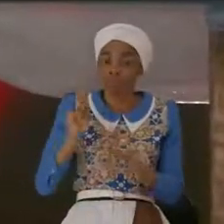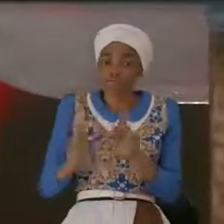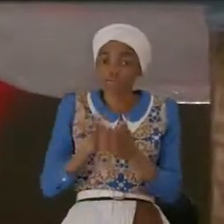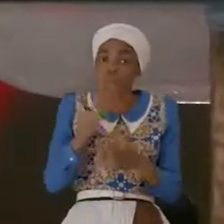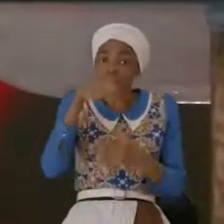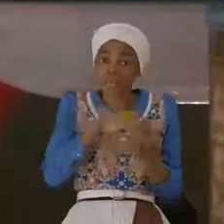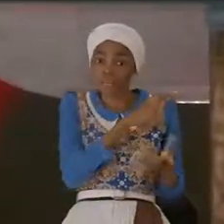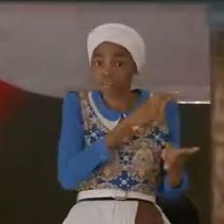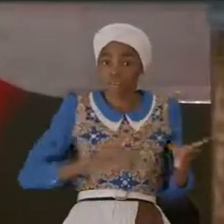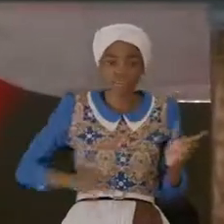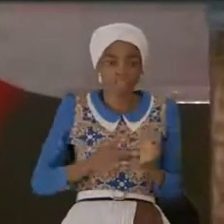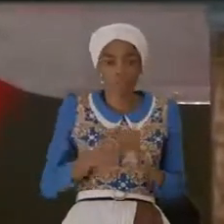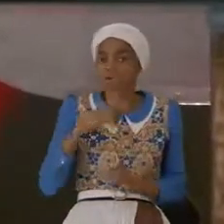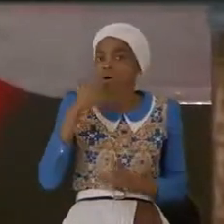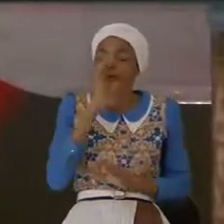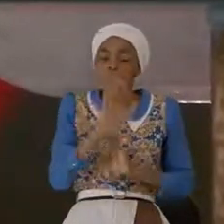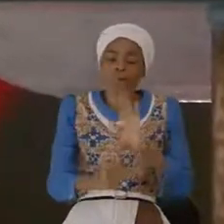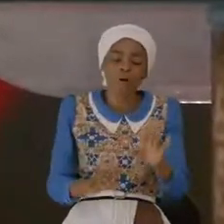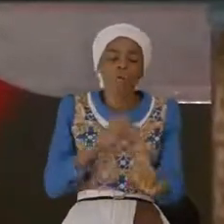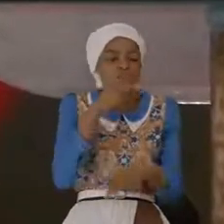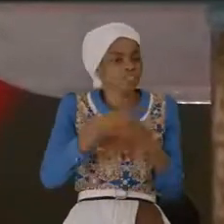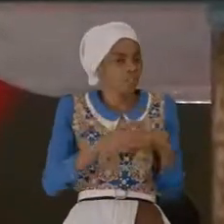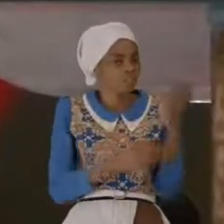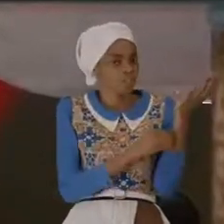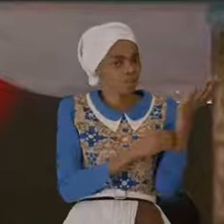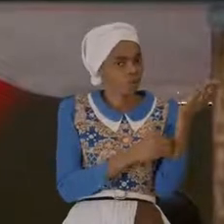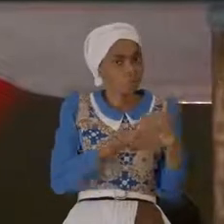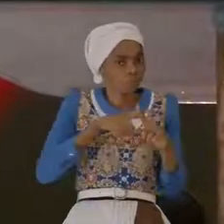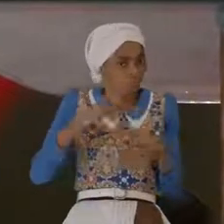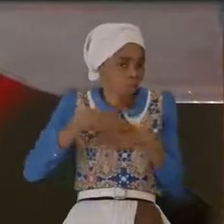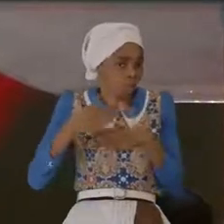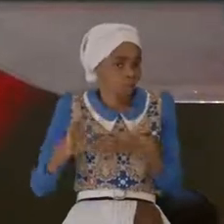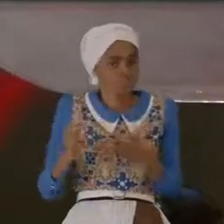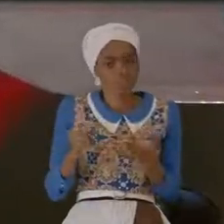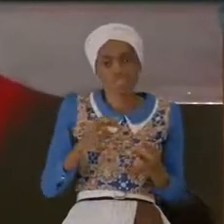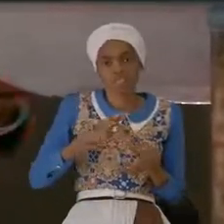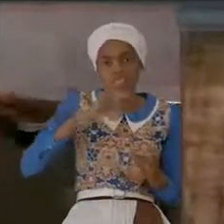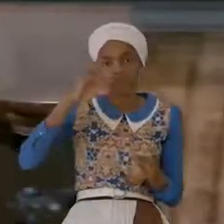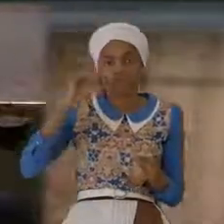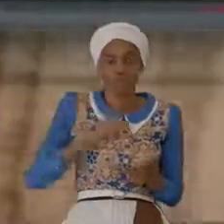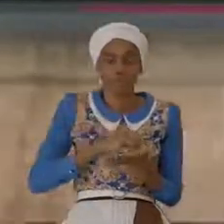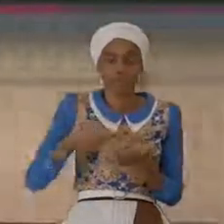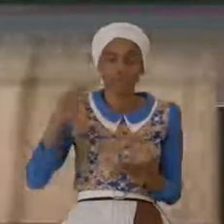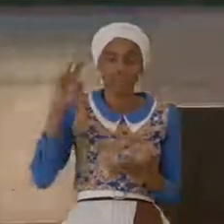marchent non selon la chair, mais selon l'Esprit. Et nous dit au verset 2,